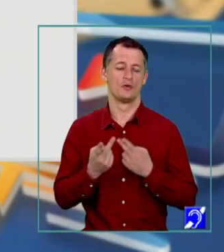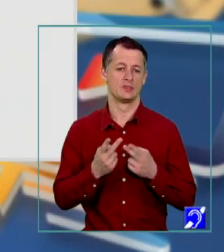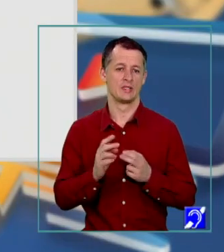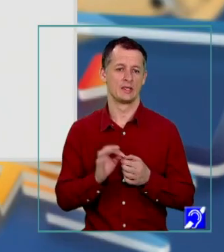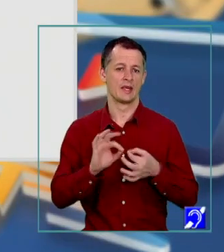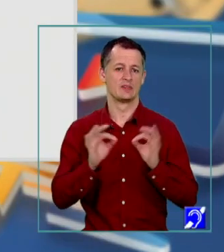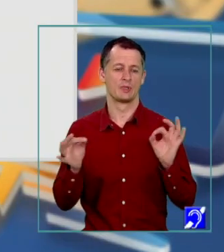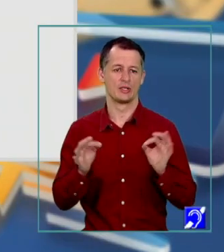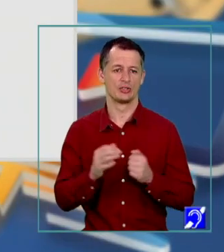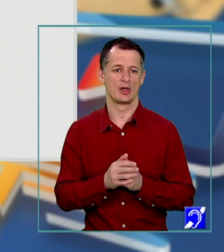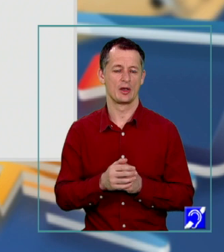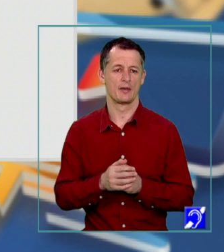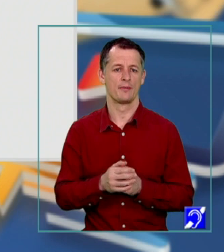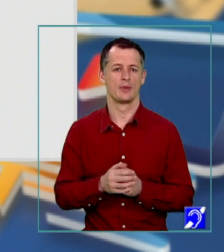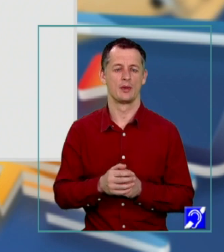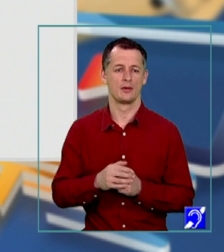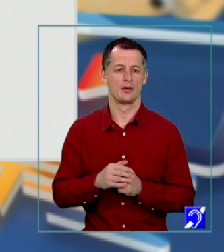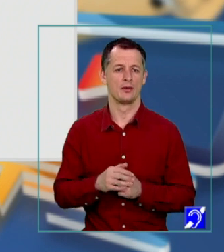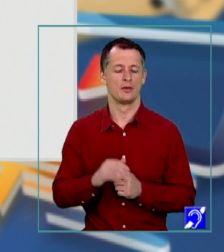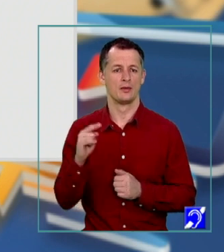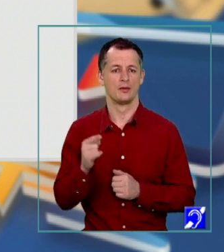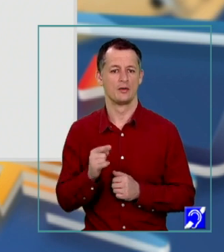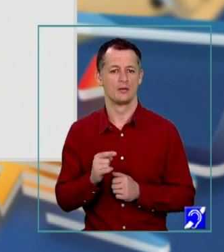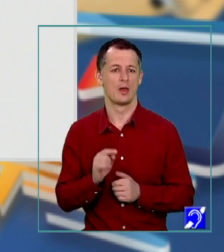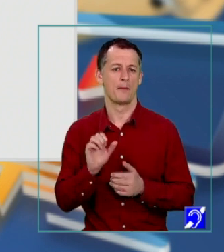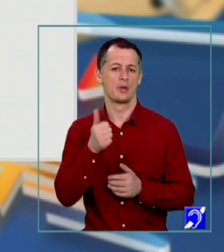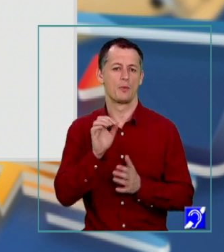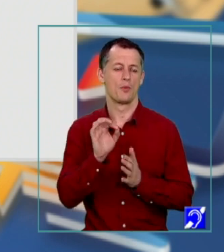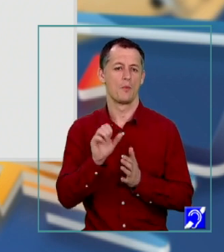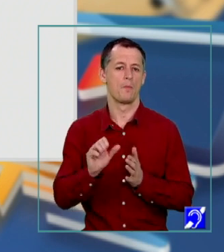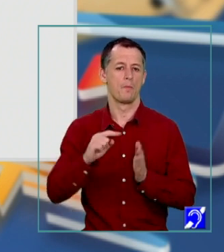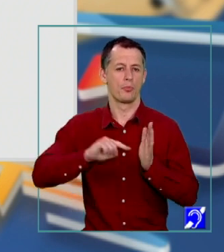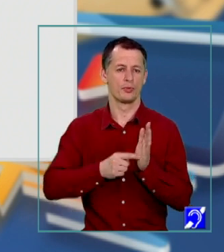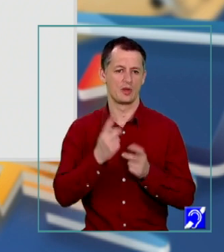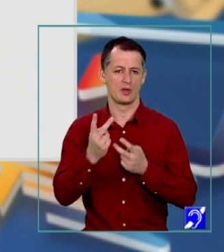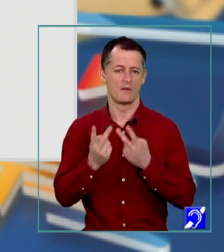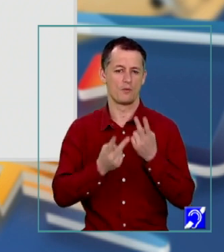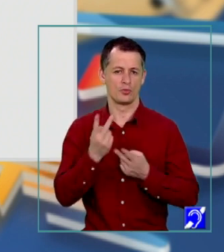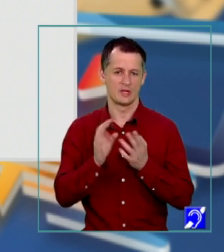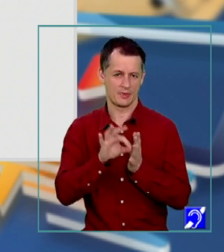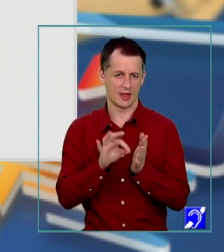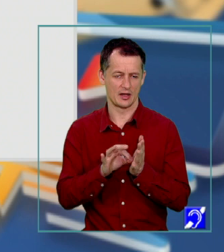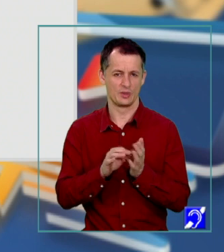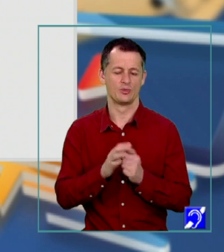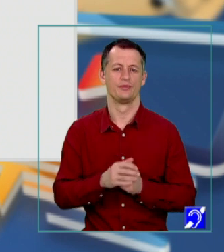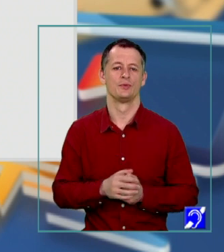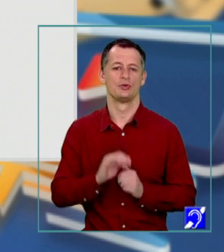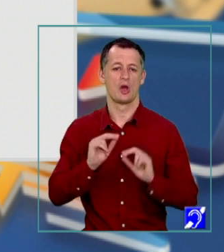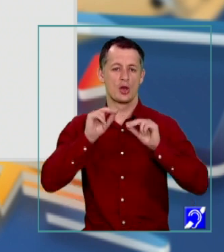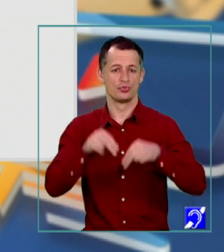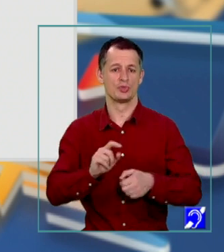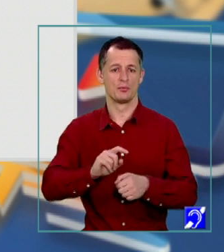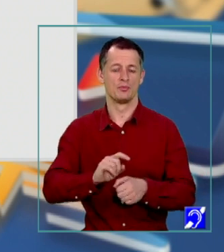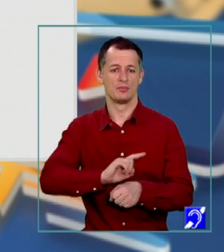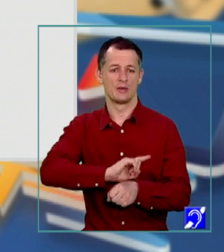principiului întâi, folosim rezultatele de la primul punct și cele spuse, ajungem foarte